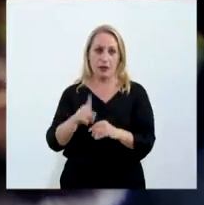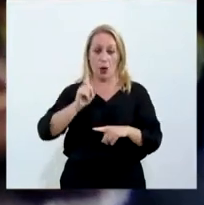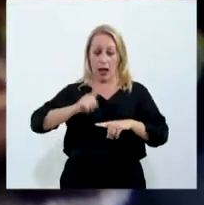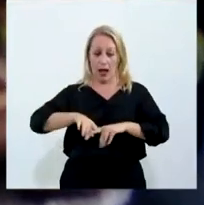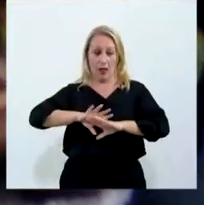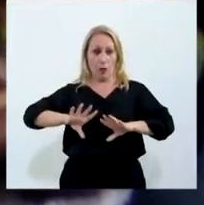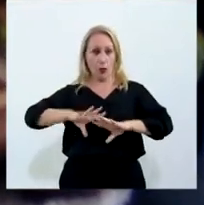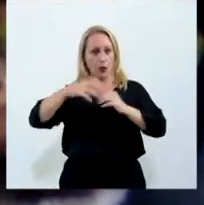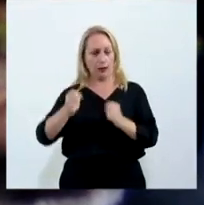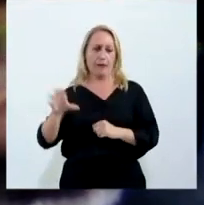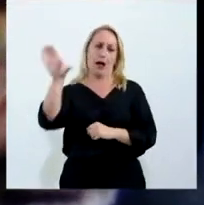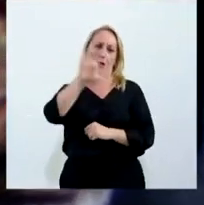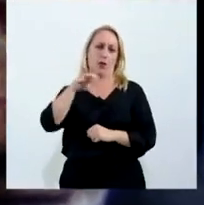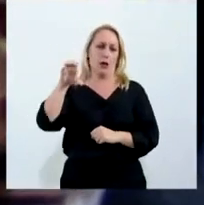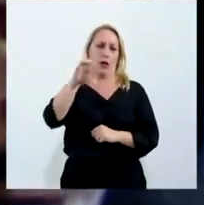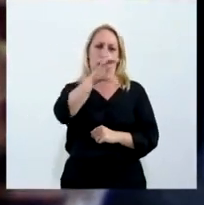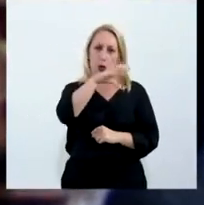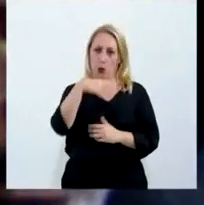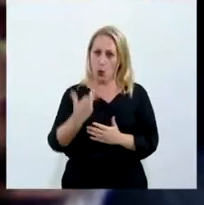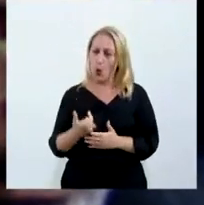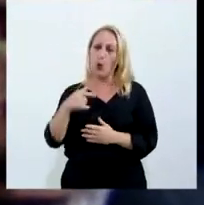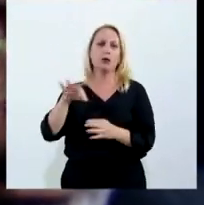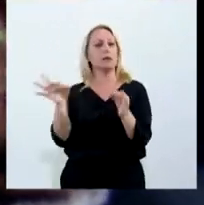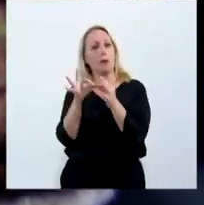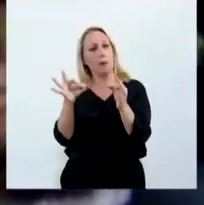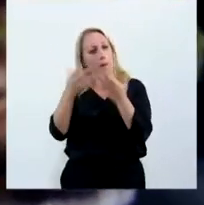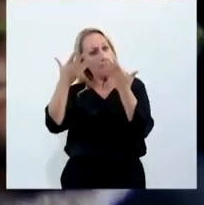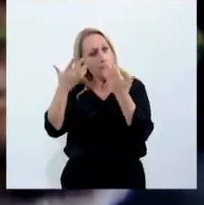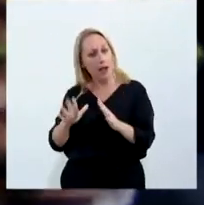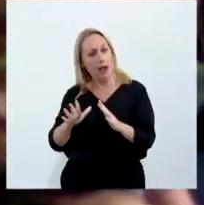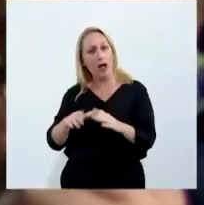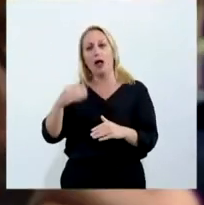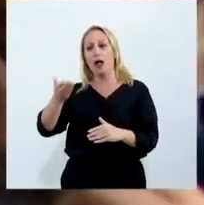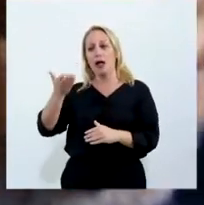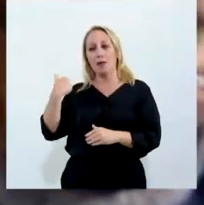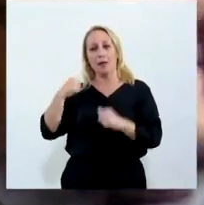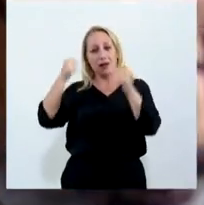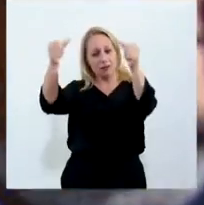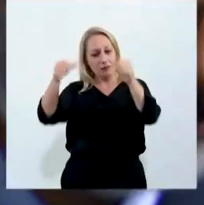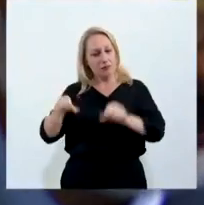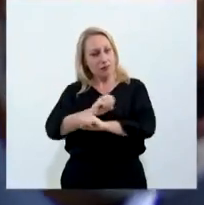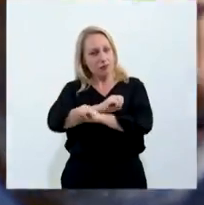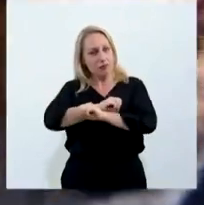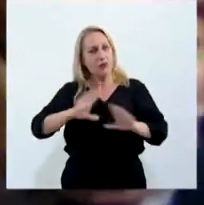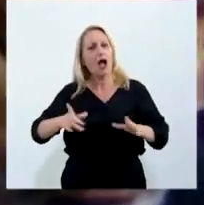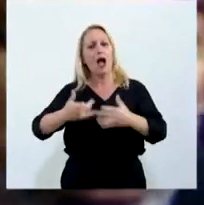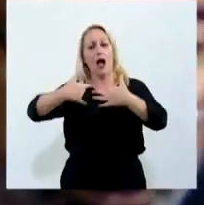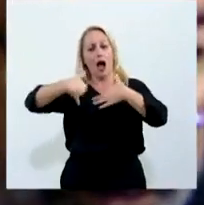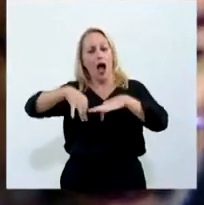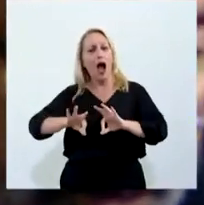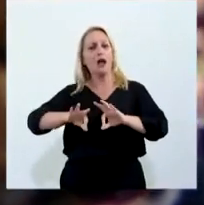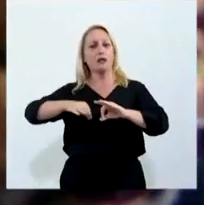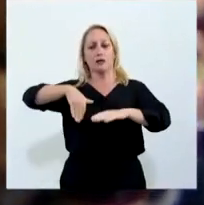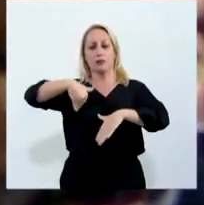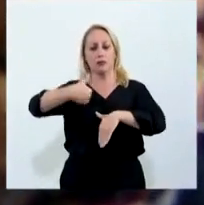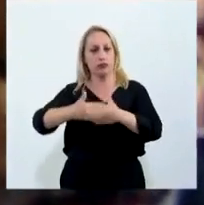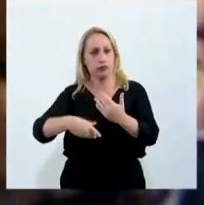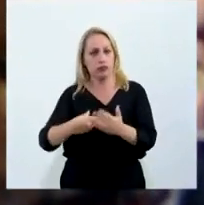χώρα μας, αλλά και άλλες ευρωπαϊκές χώρες. Πέραν των όσων έχετε εξαγγείλει και δρομολογήσει και υλοποιείτε μέχρι